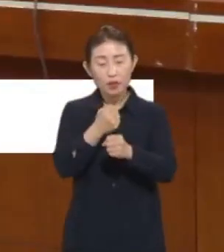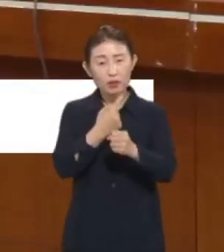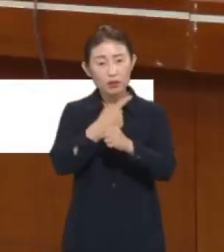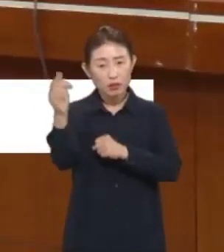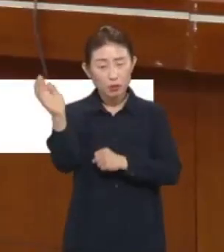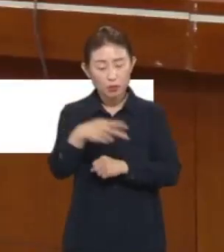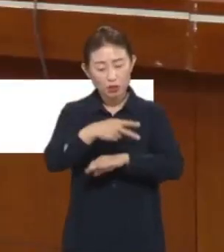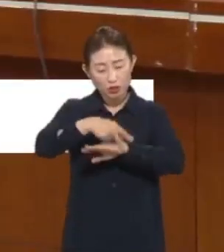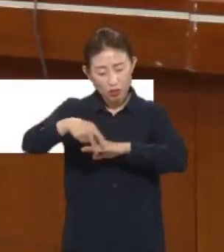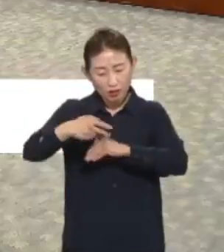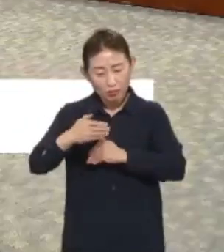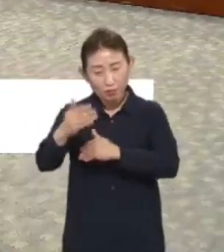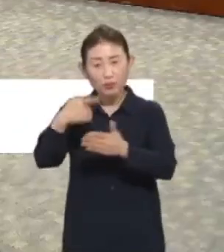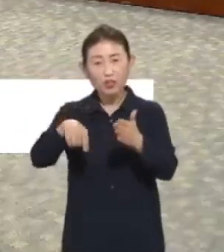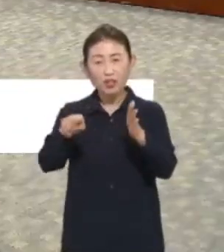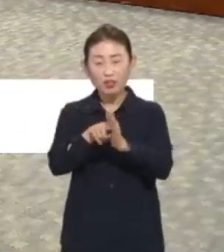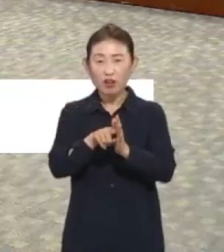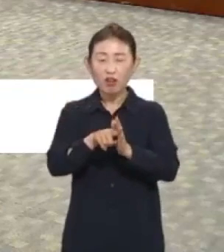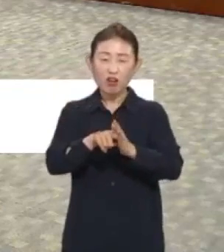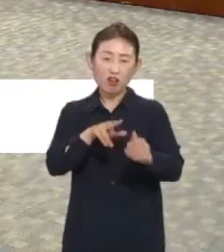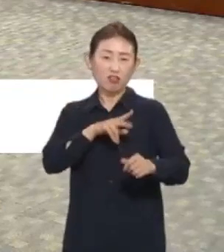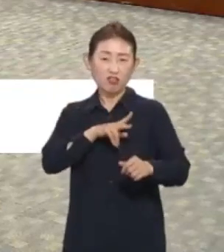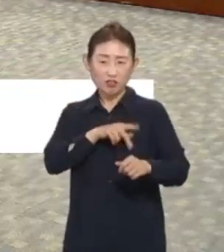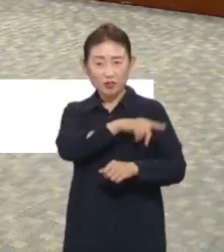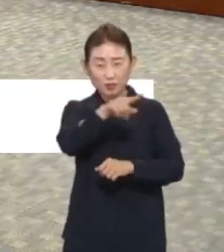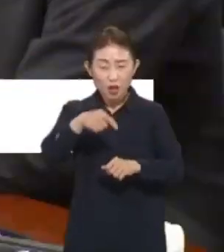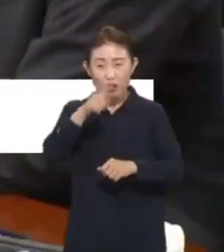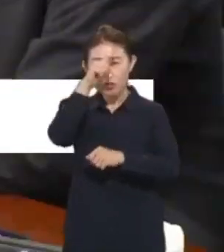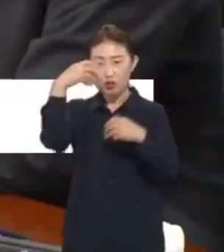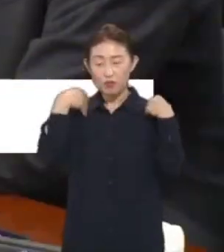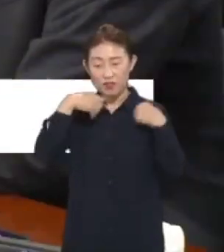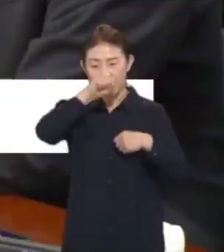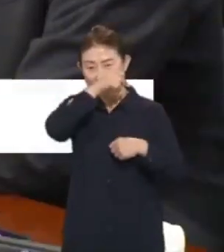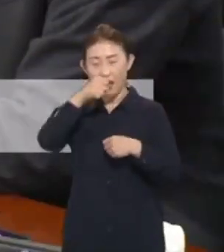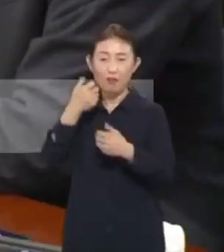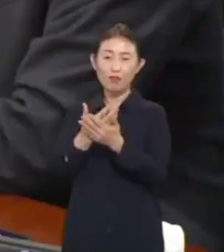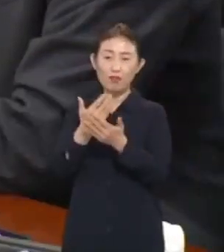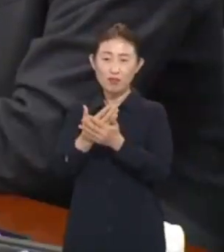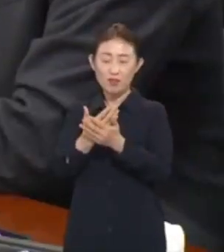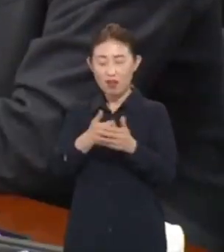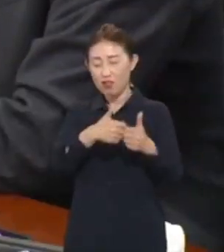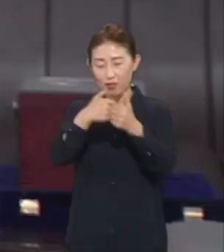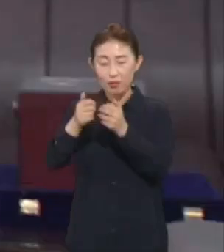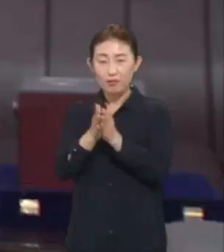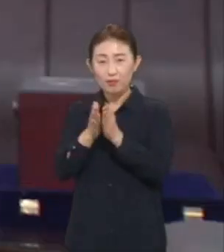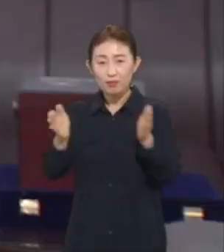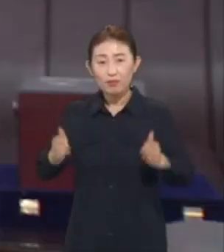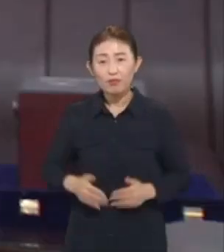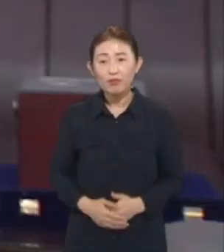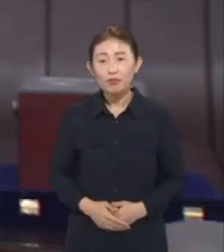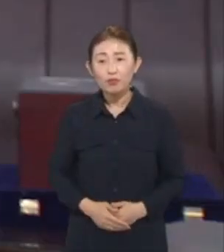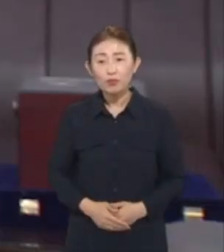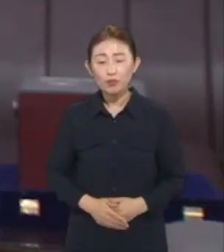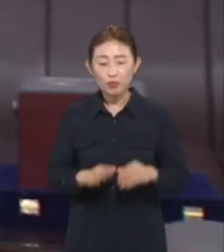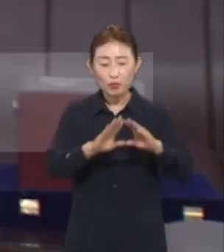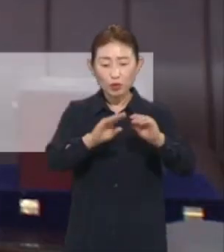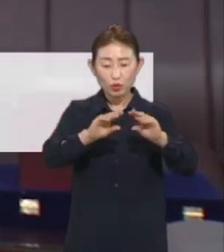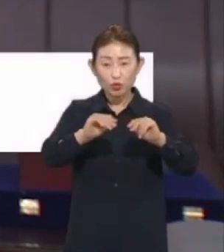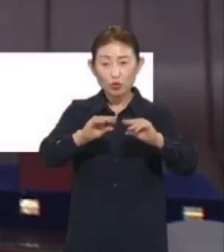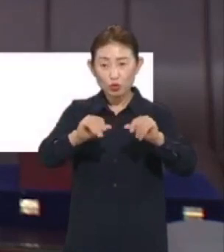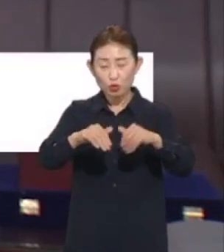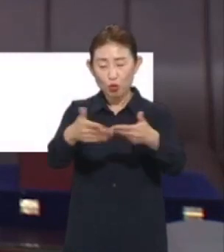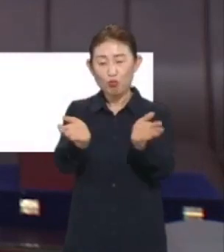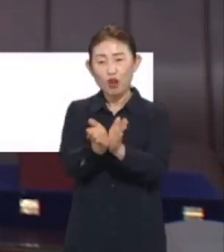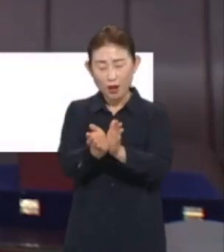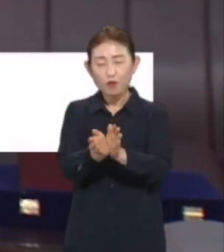내년에는 설계에 착수하기 위해 정치권을 중심으로 정부 예산 반영을 위한 협의가 시작됐습니다. 국토부하고 긴밀히 협의를